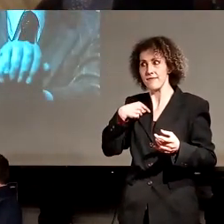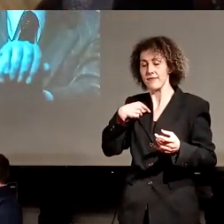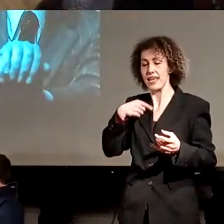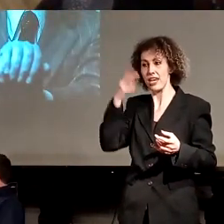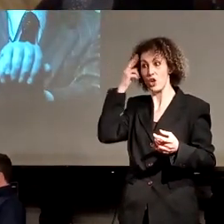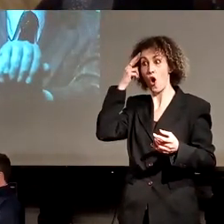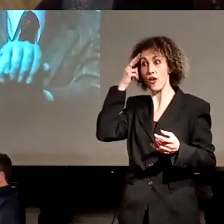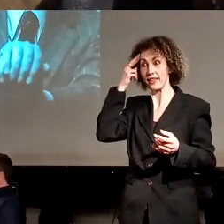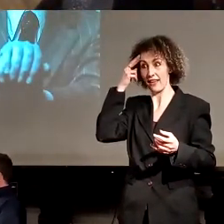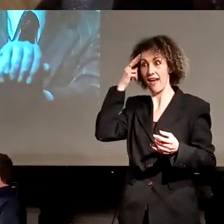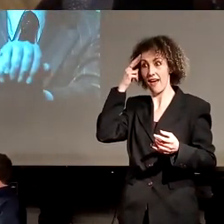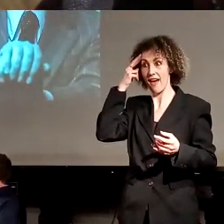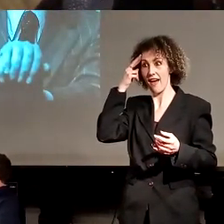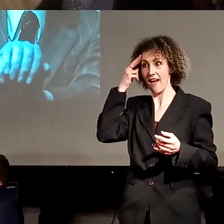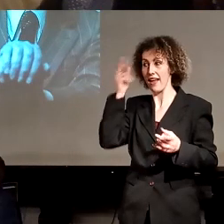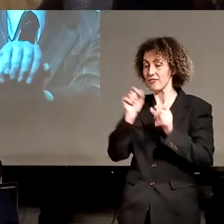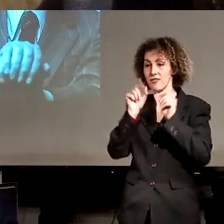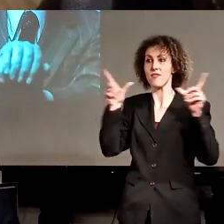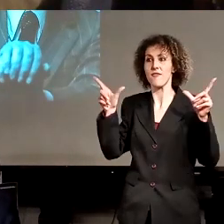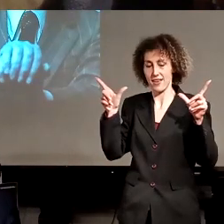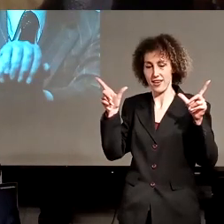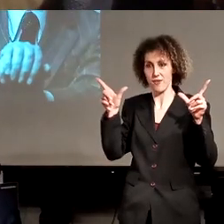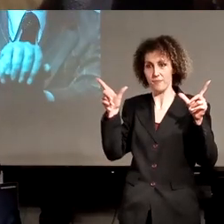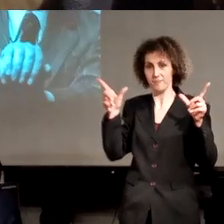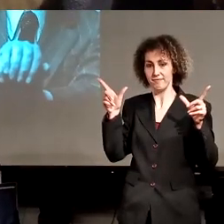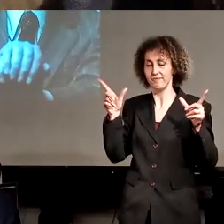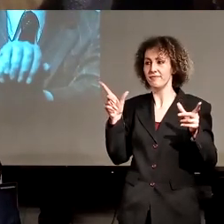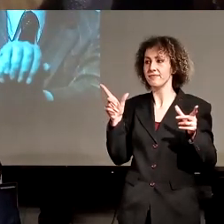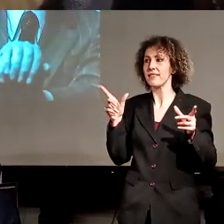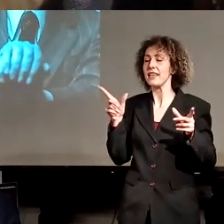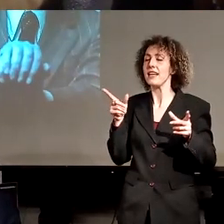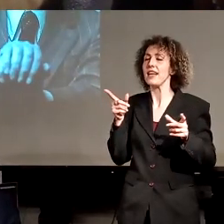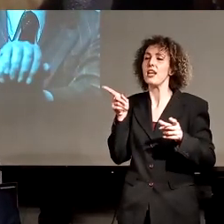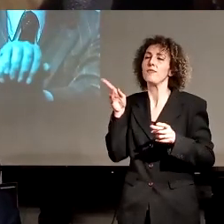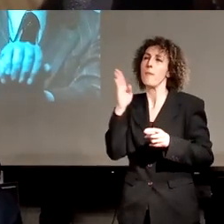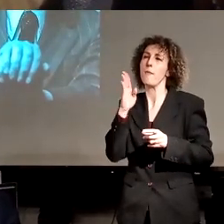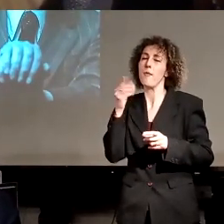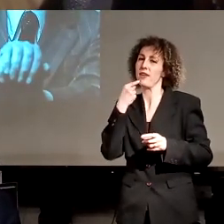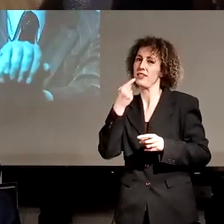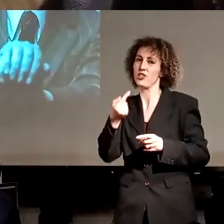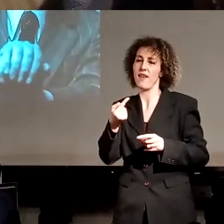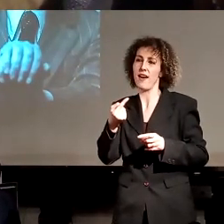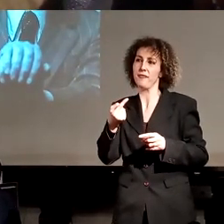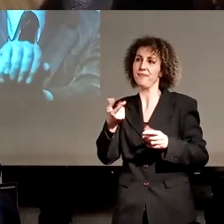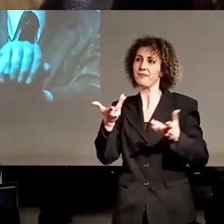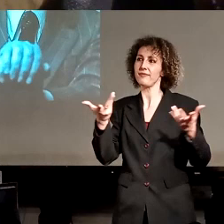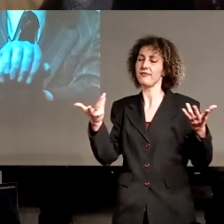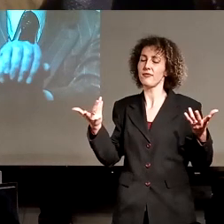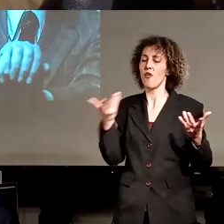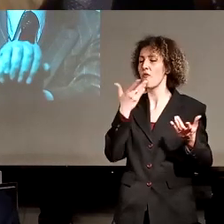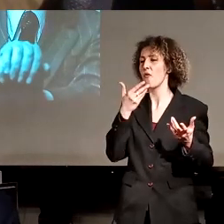scegliere se tornare alla coscienza e lui diceva che avrei voluto